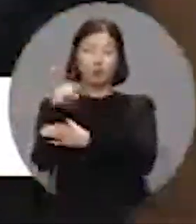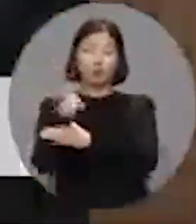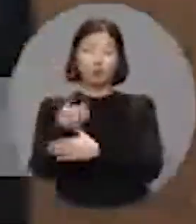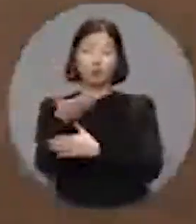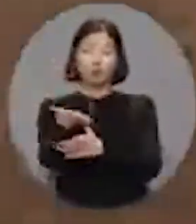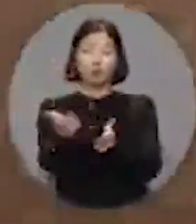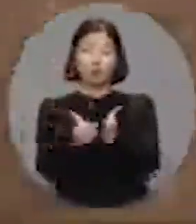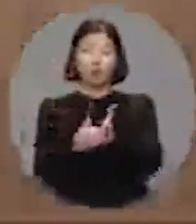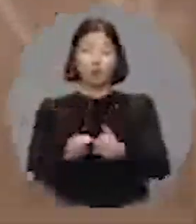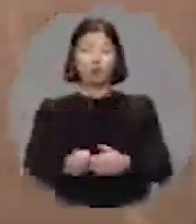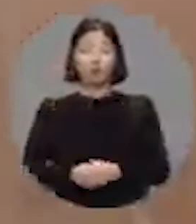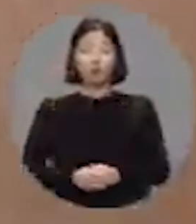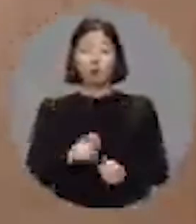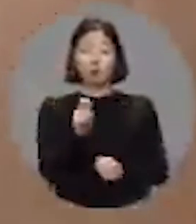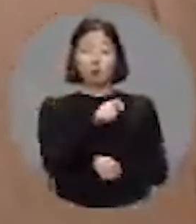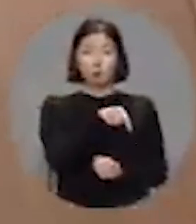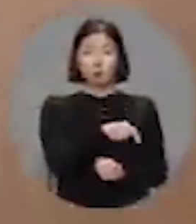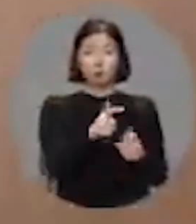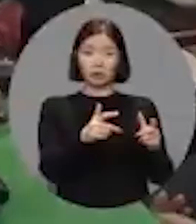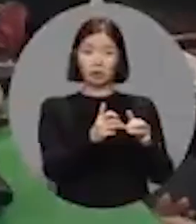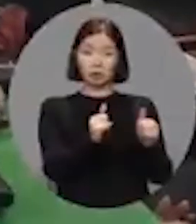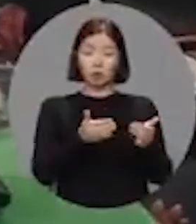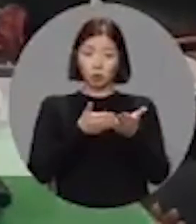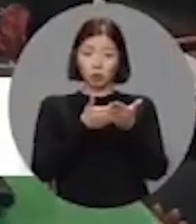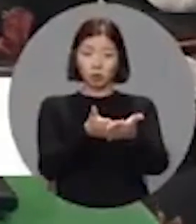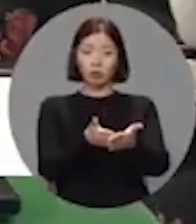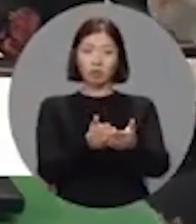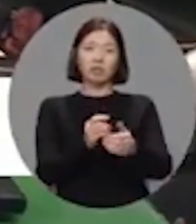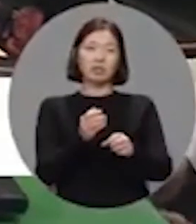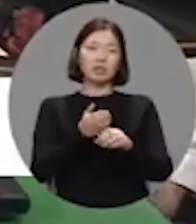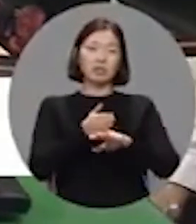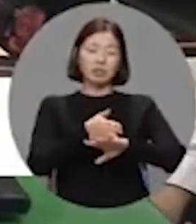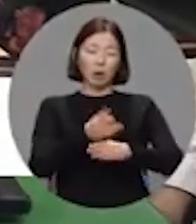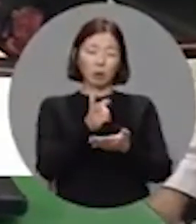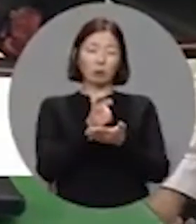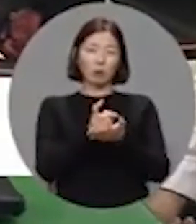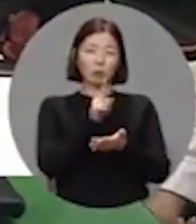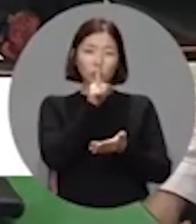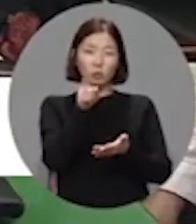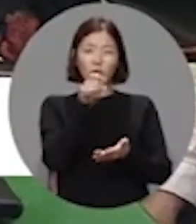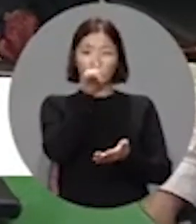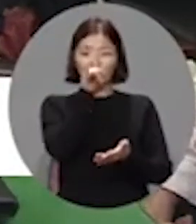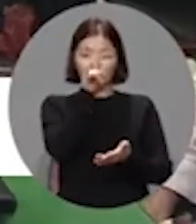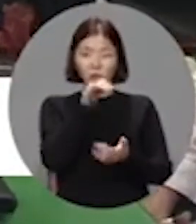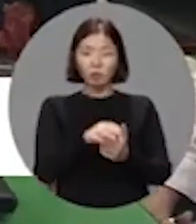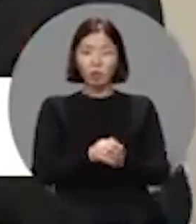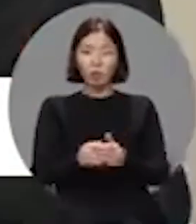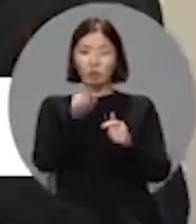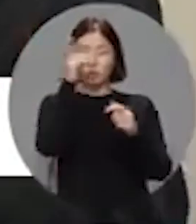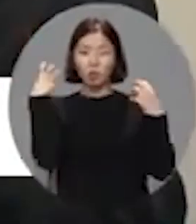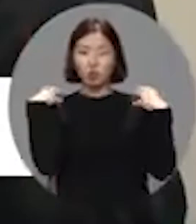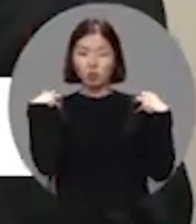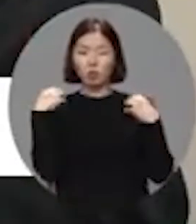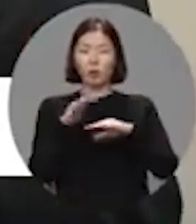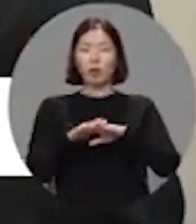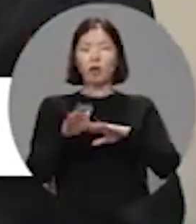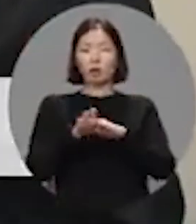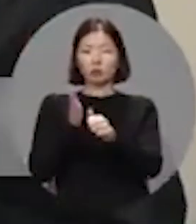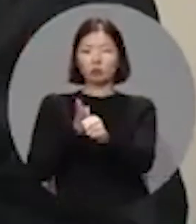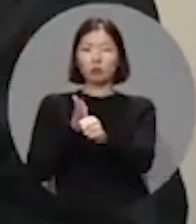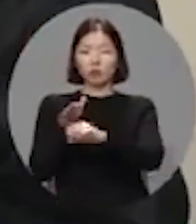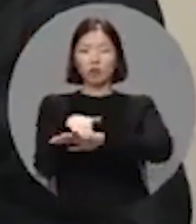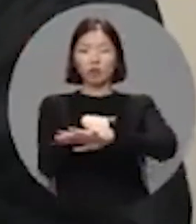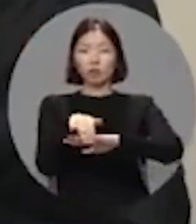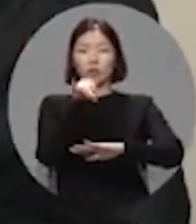났습니다. 고창군은 주민들의 요구에 따라 뒤늦게 법적 소송을 검토하고 정부를 상대로 중재를 요청할